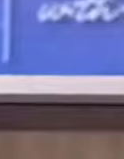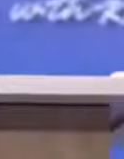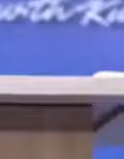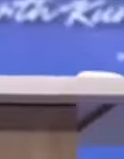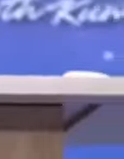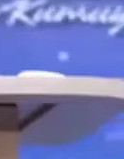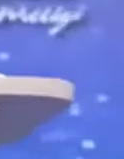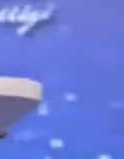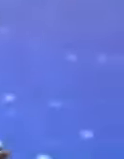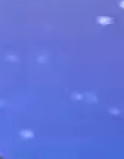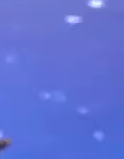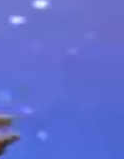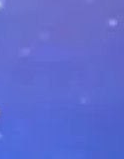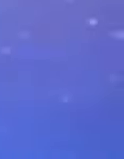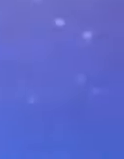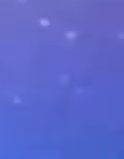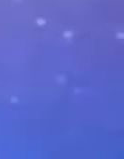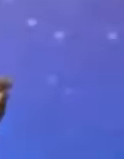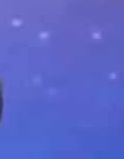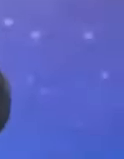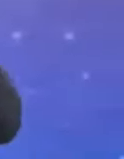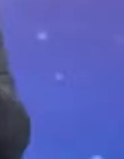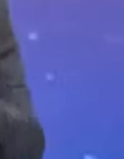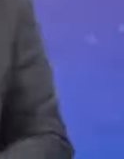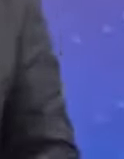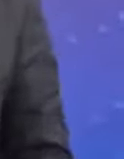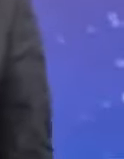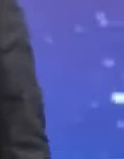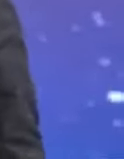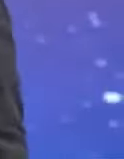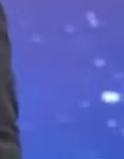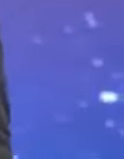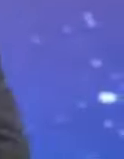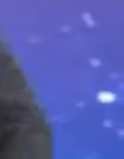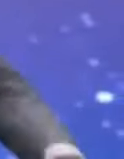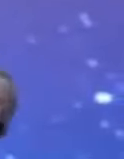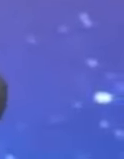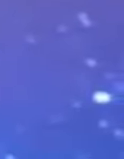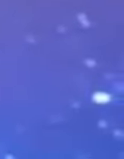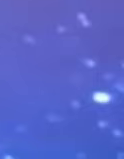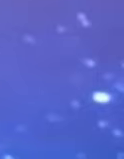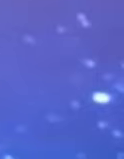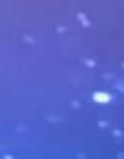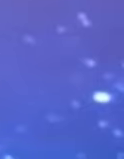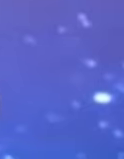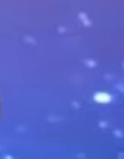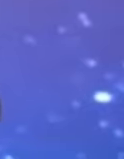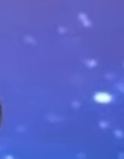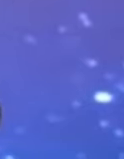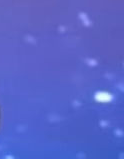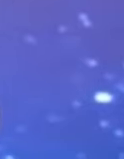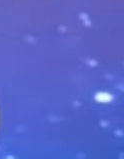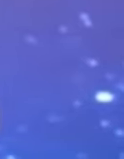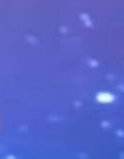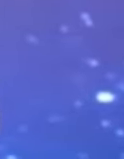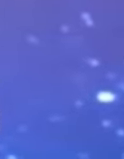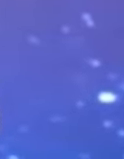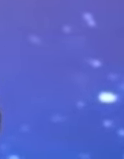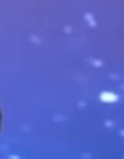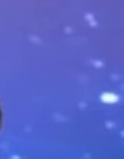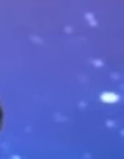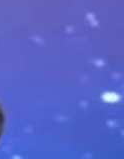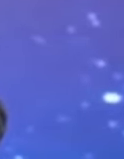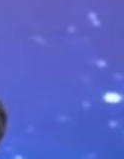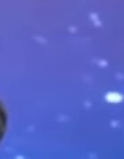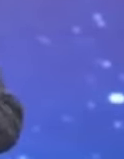et même tes ennemis ils verront la grâce de Dieu ils verront que le changement est venu